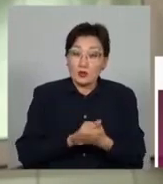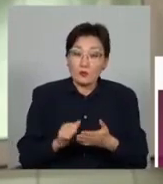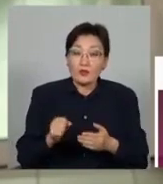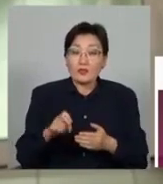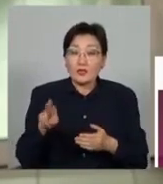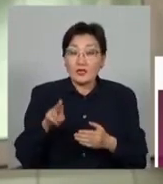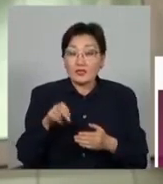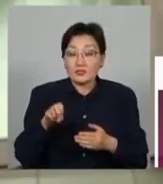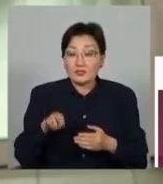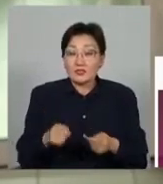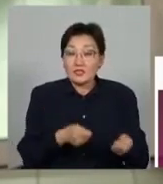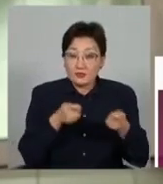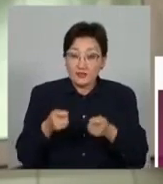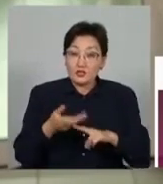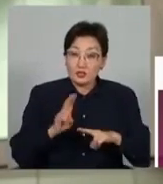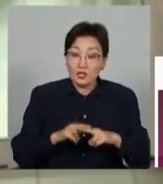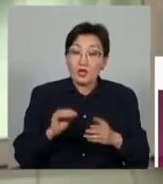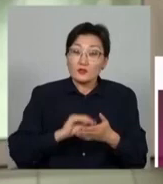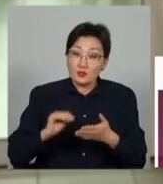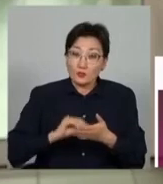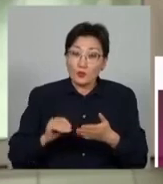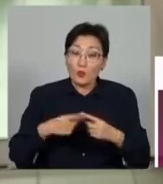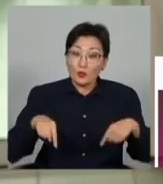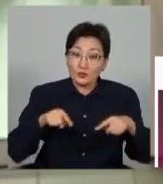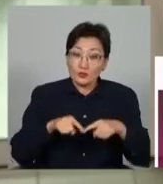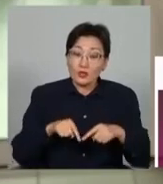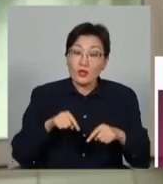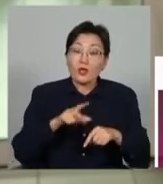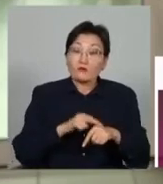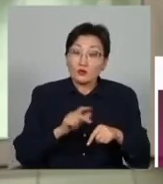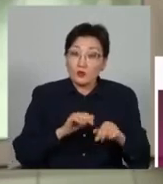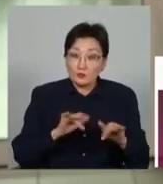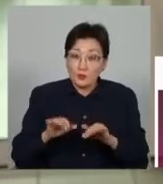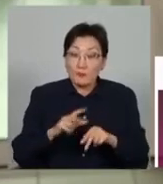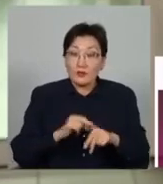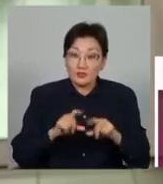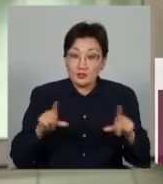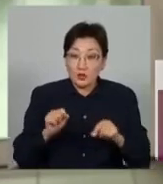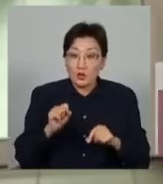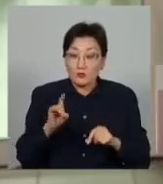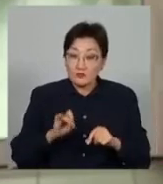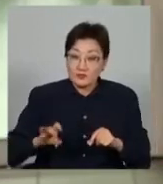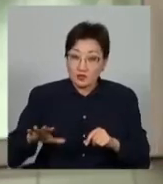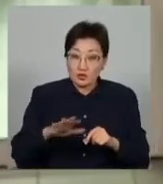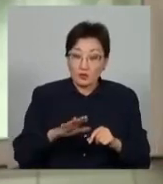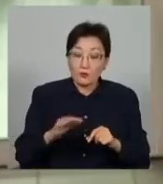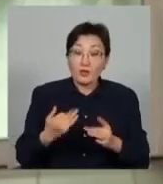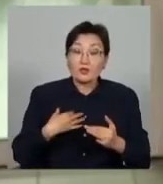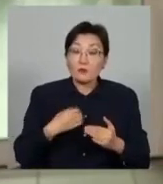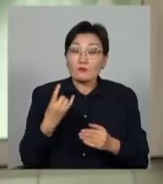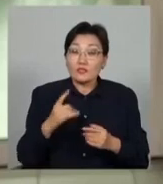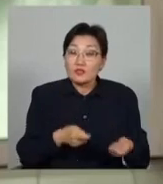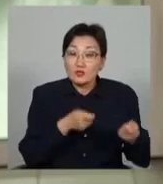акт доставления, который составляется органами внутренних дел, то есть полиции Ауизовского района. Когда нам